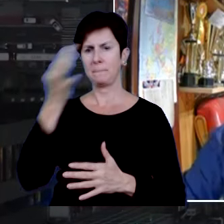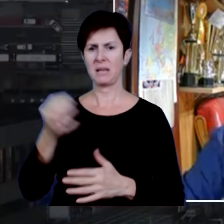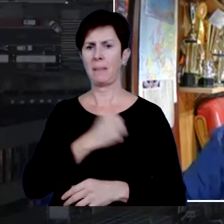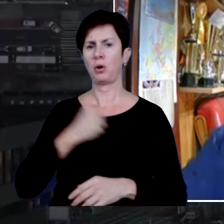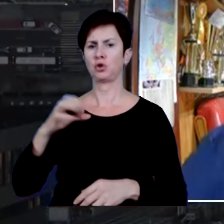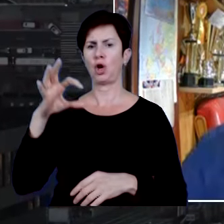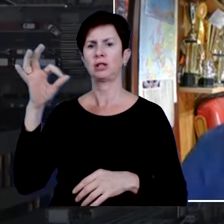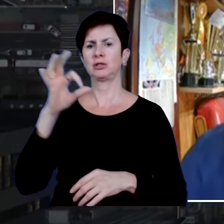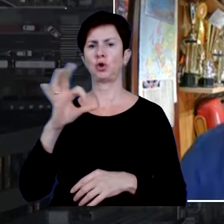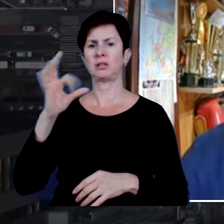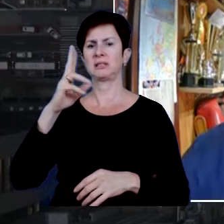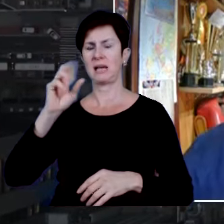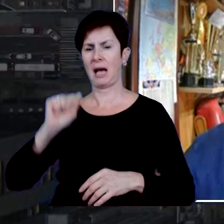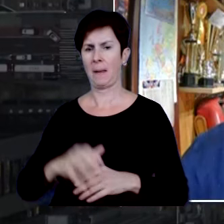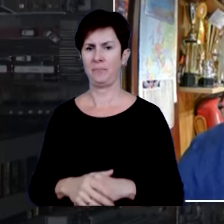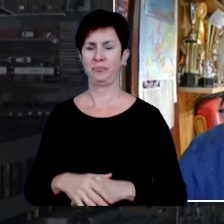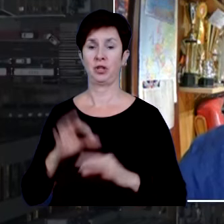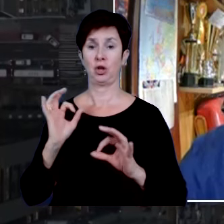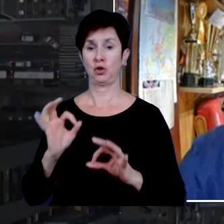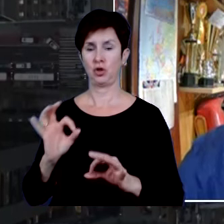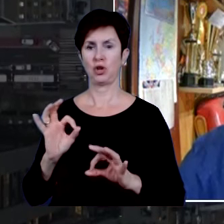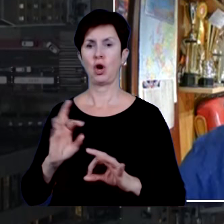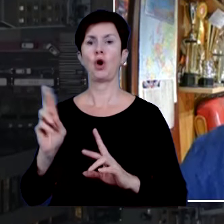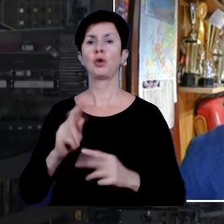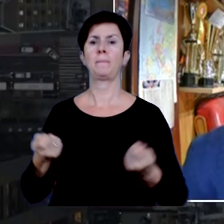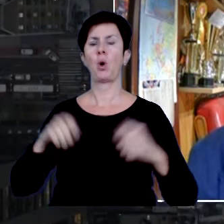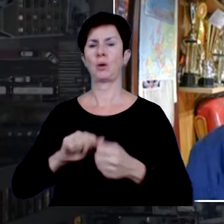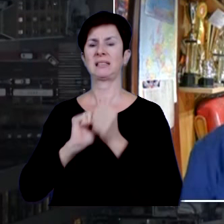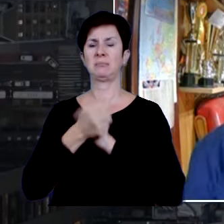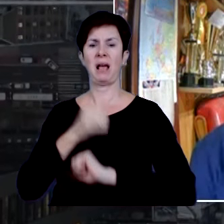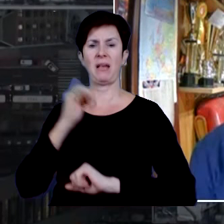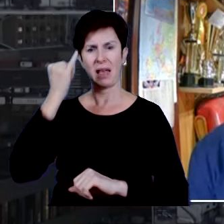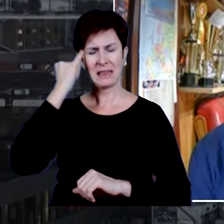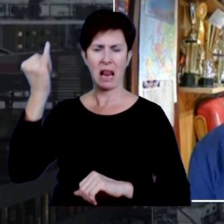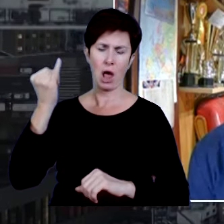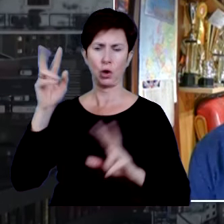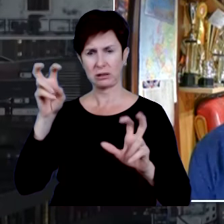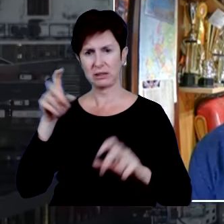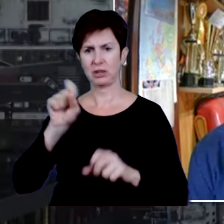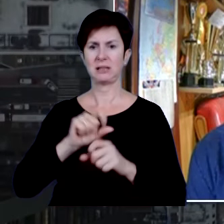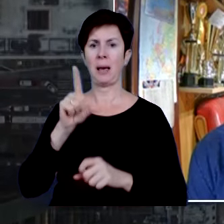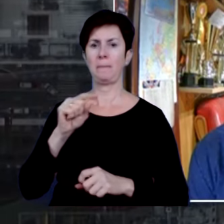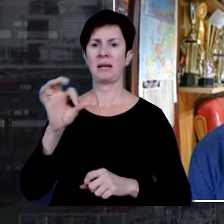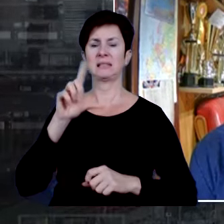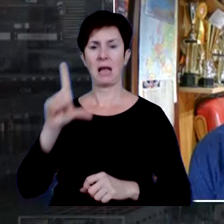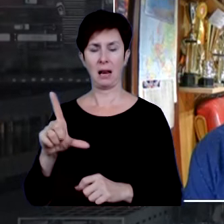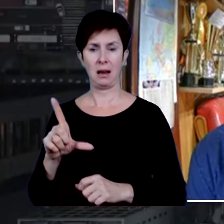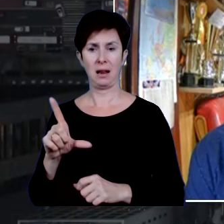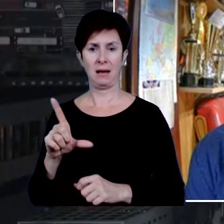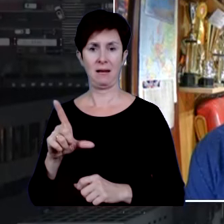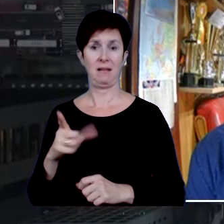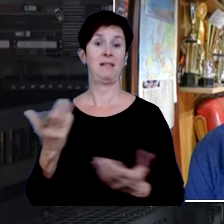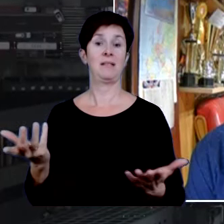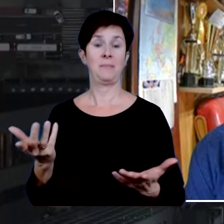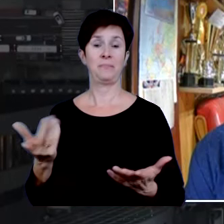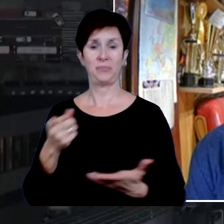bo dzisiaj tą siłą, która blokuje te zmiany ideologiczne, powiedzmy, to jest PSL. I czy w tym wypadku wierzy